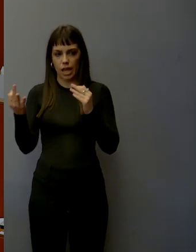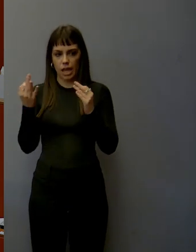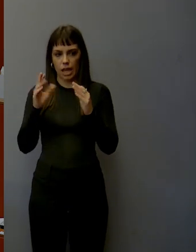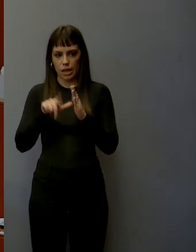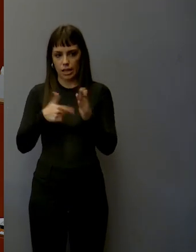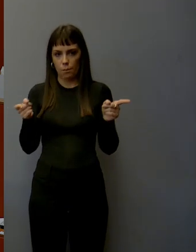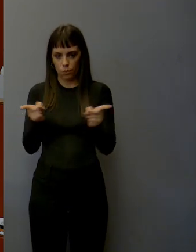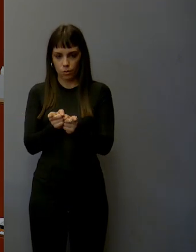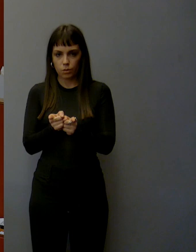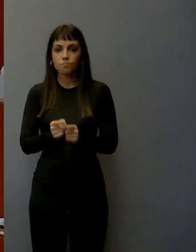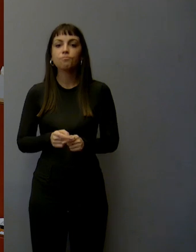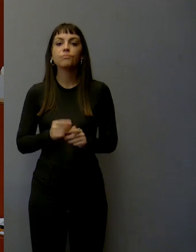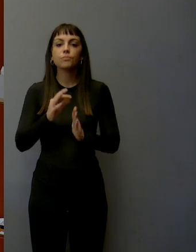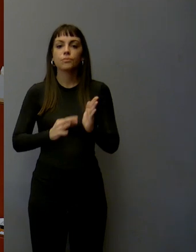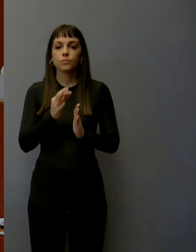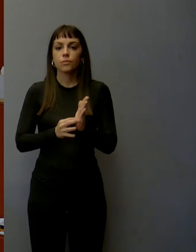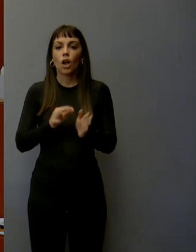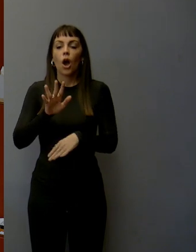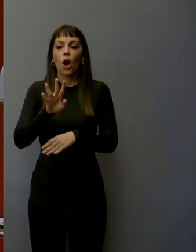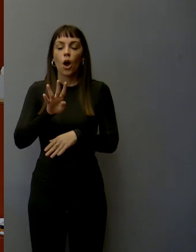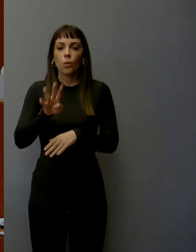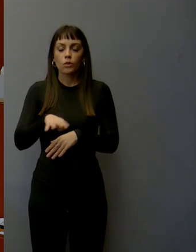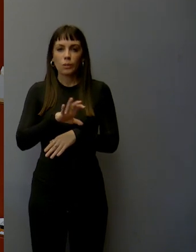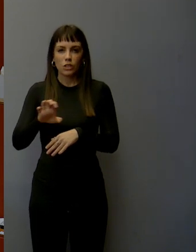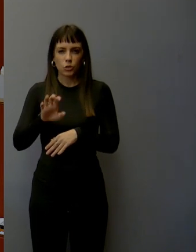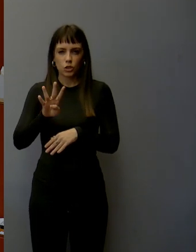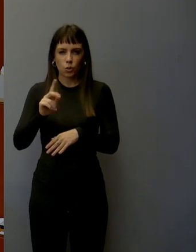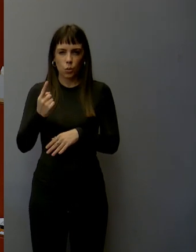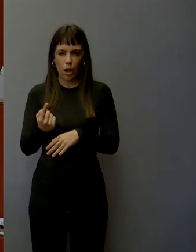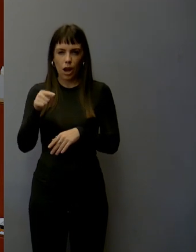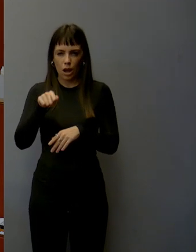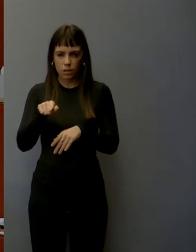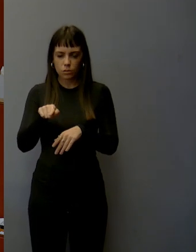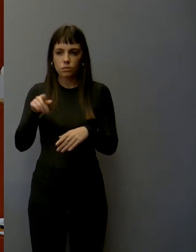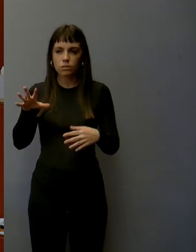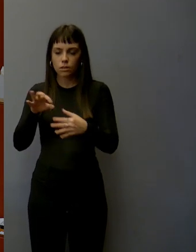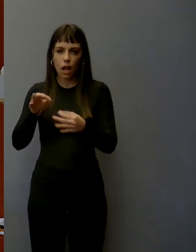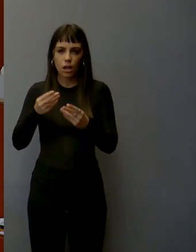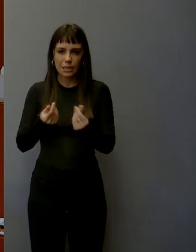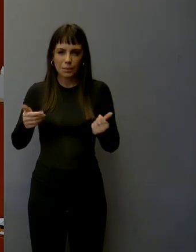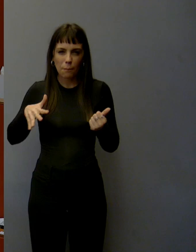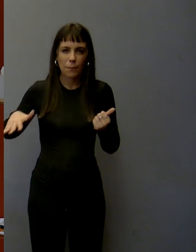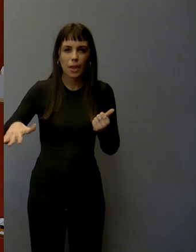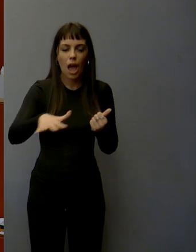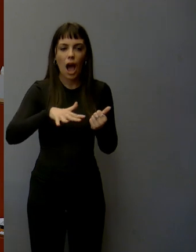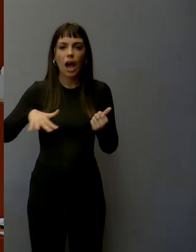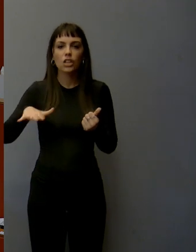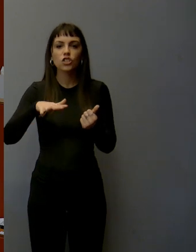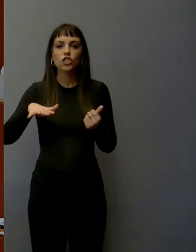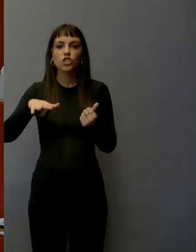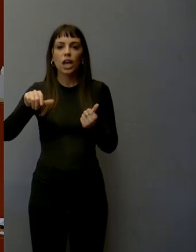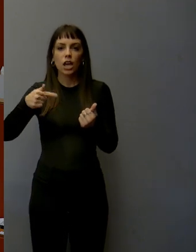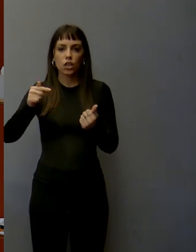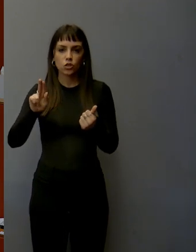all'ordine del giorno 4.50041 riprofilature spiagge di Sturla Ne ho parlato anche in commissione io ritengo davvero